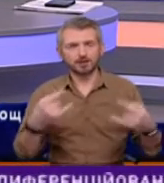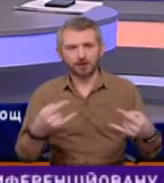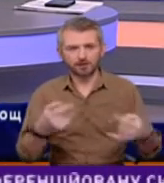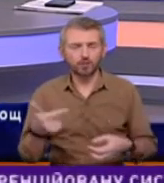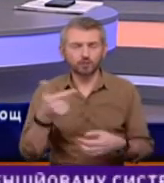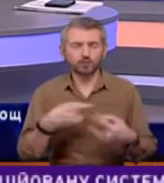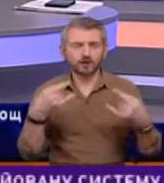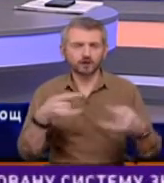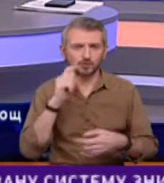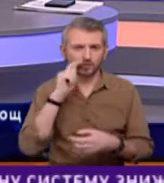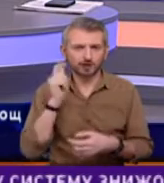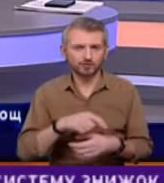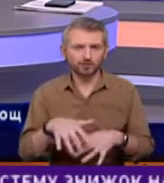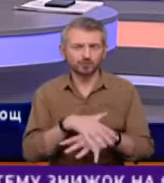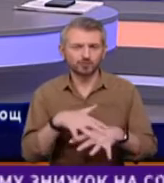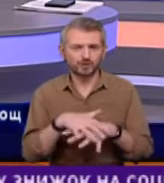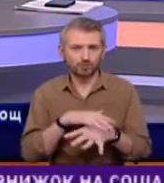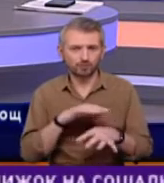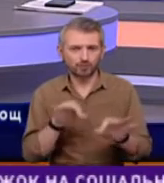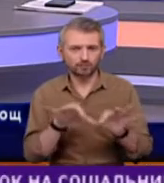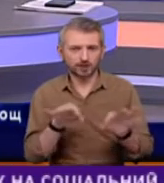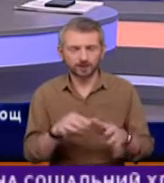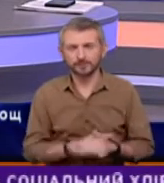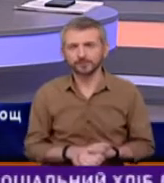голубих екранах українського суспільного мовника?